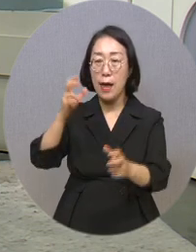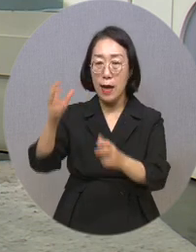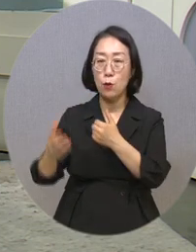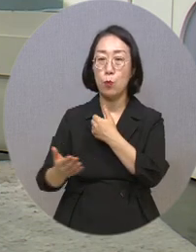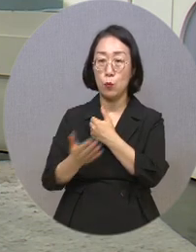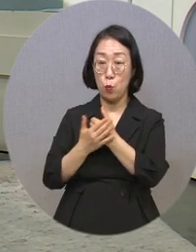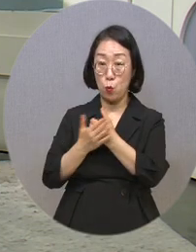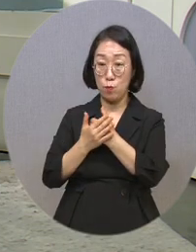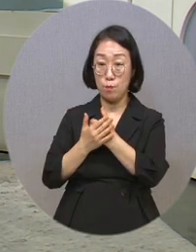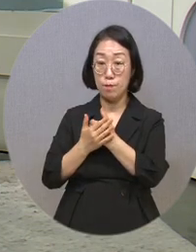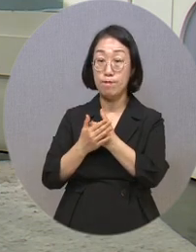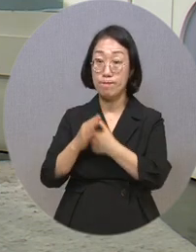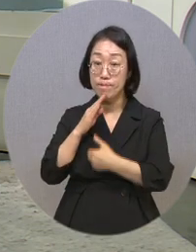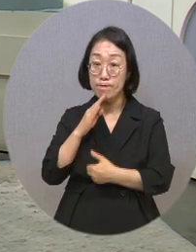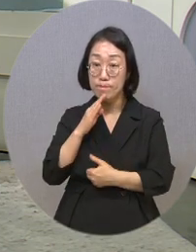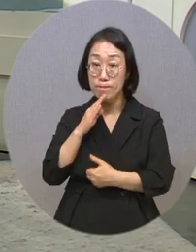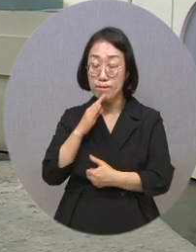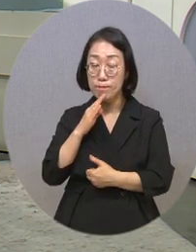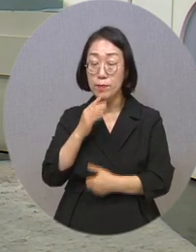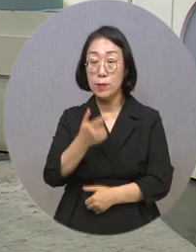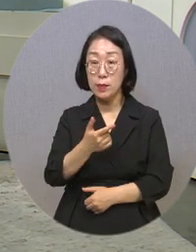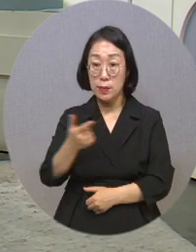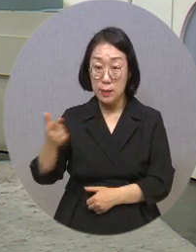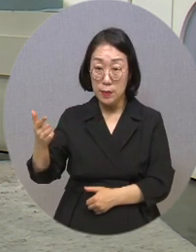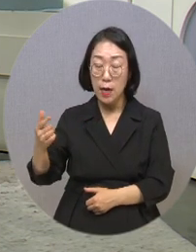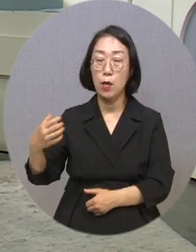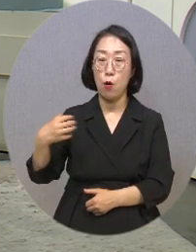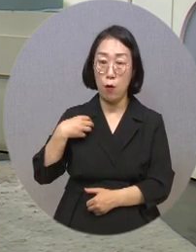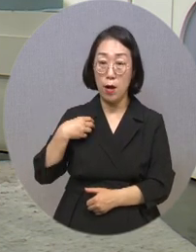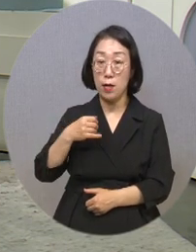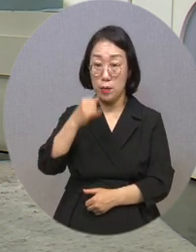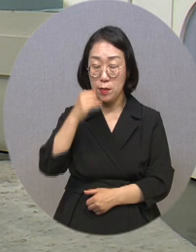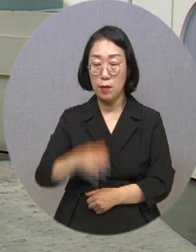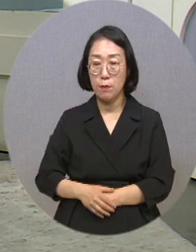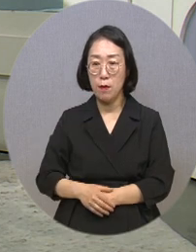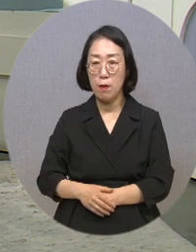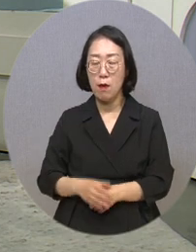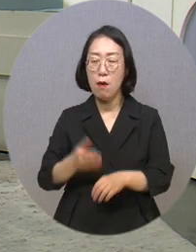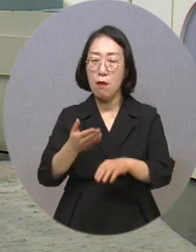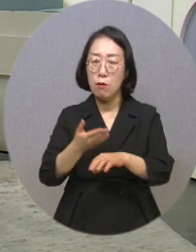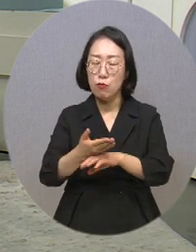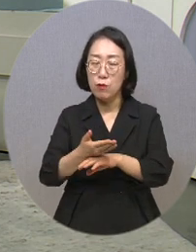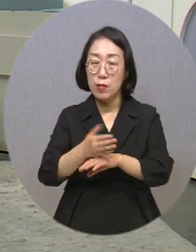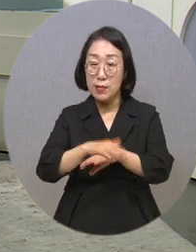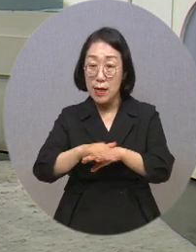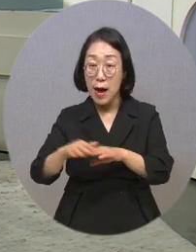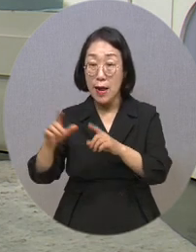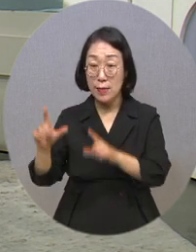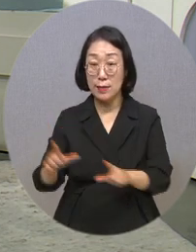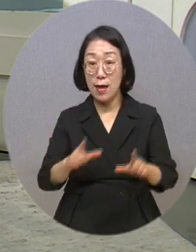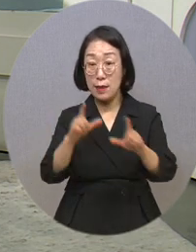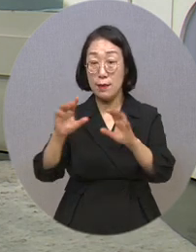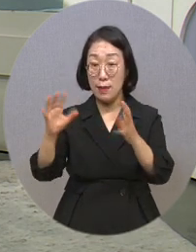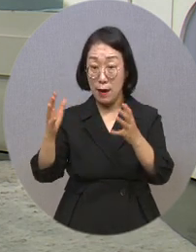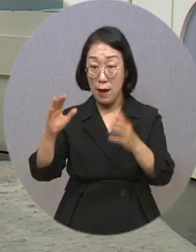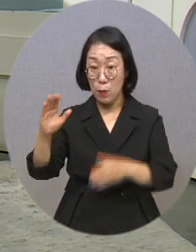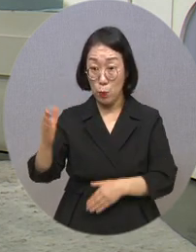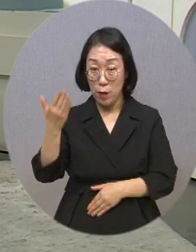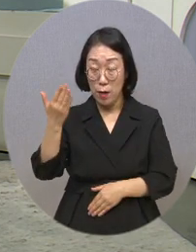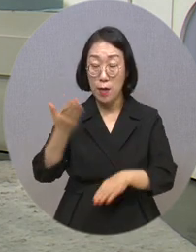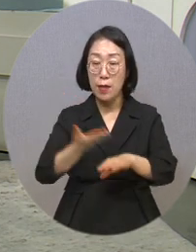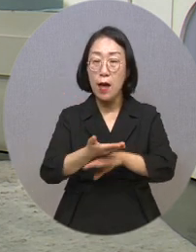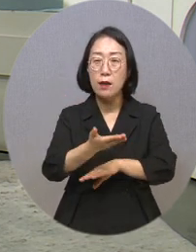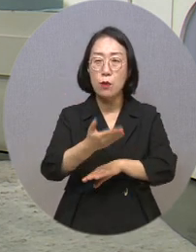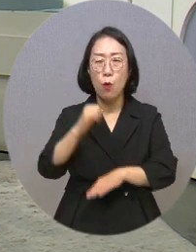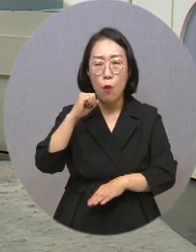해서 선진국 되는 역할도 했으니까 그 후진국에 우리 선진국 됐으니까 후진국에 키스트